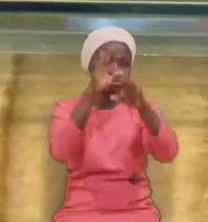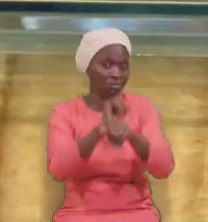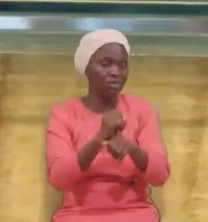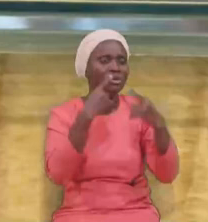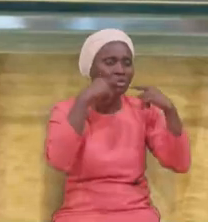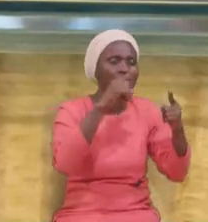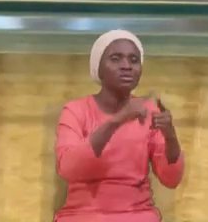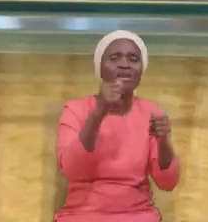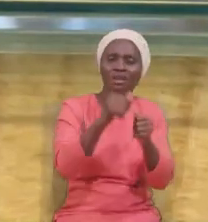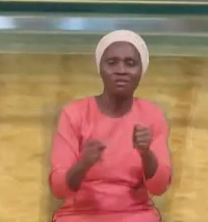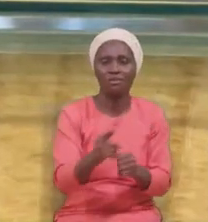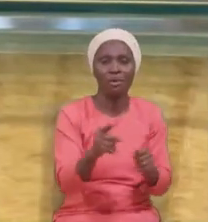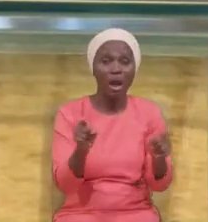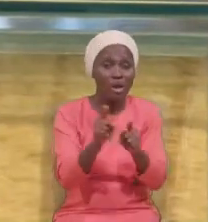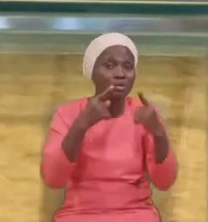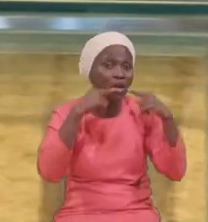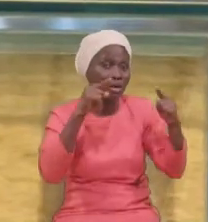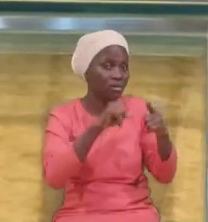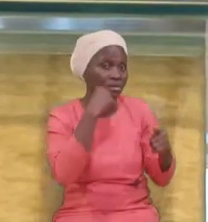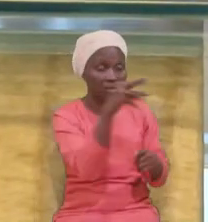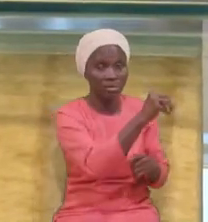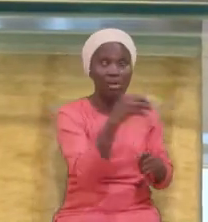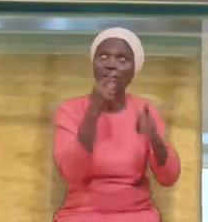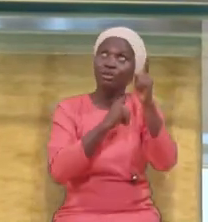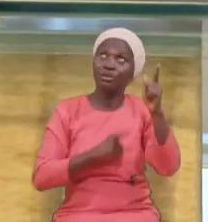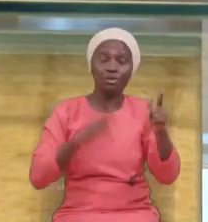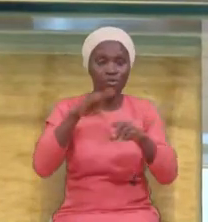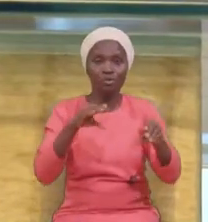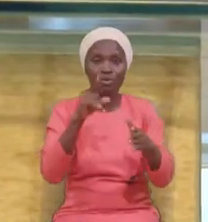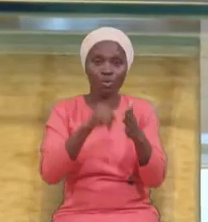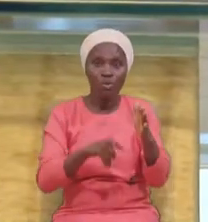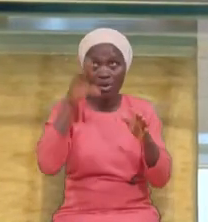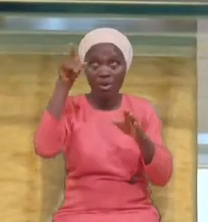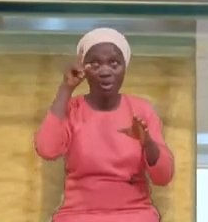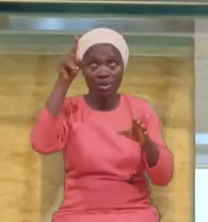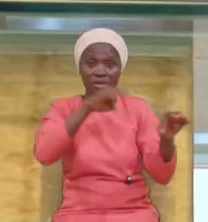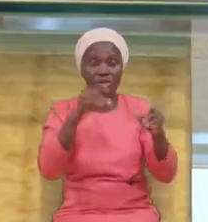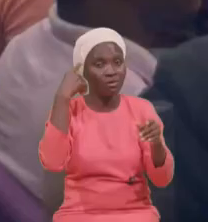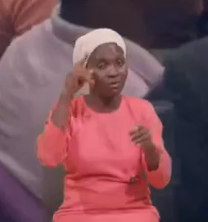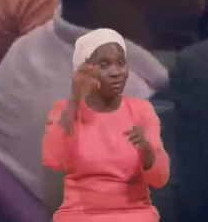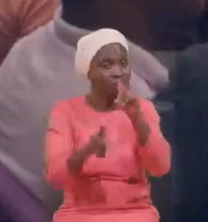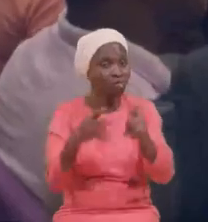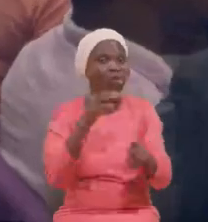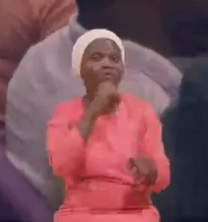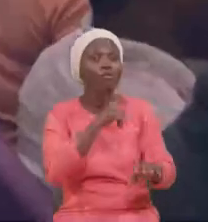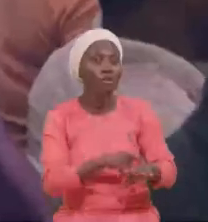faut le déclarer partout, comme vous leur dites. Le Seigneur va faire ce qu'il a fait aux gens d'autrefois